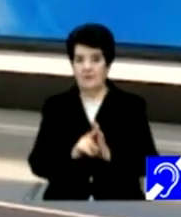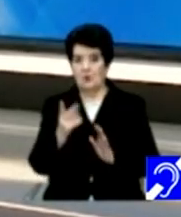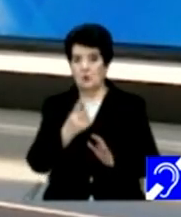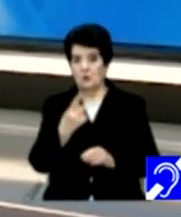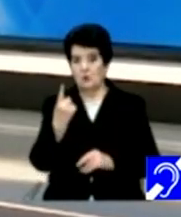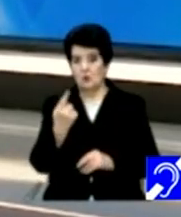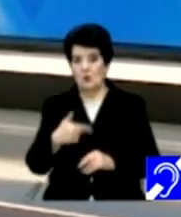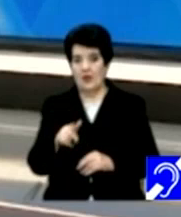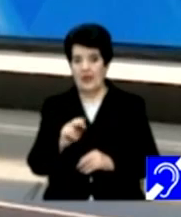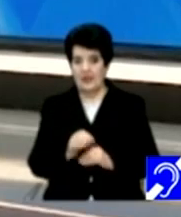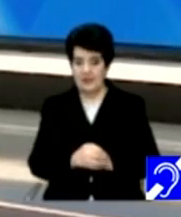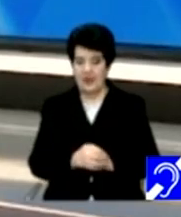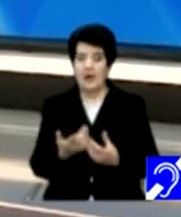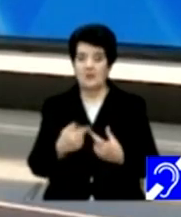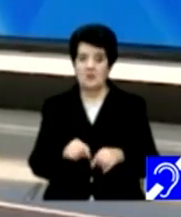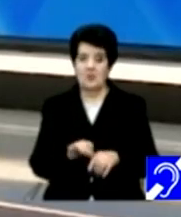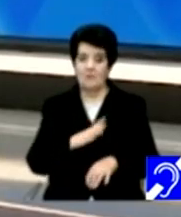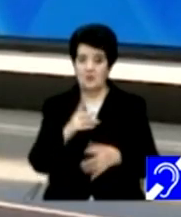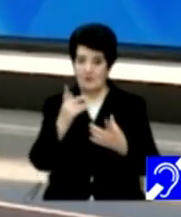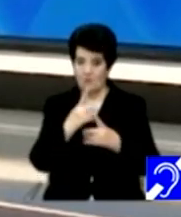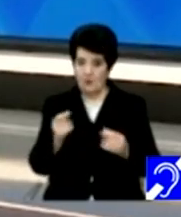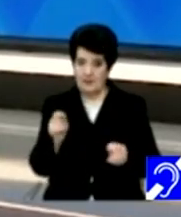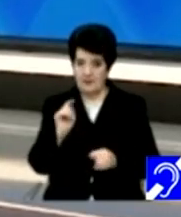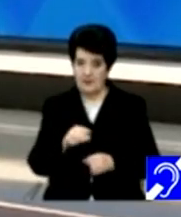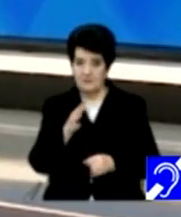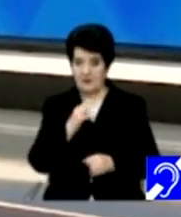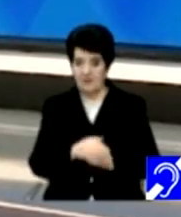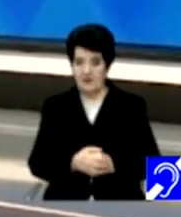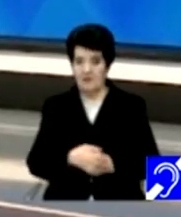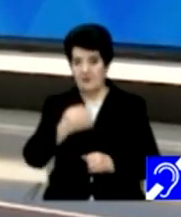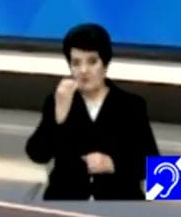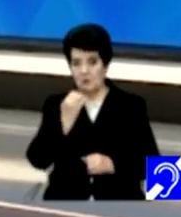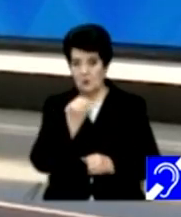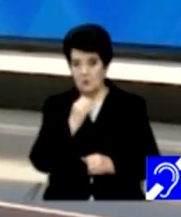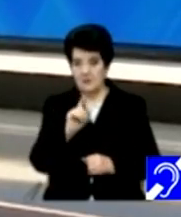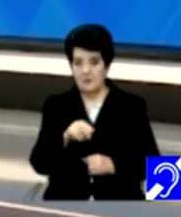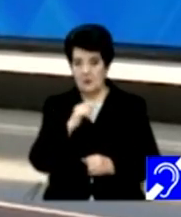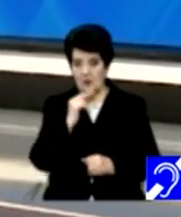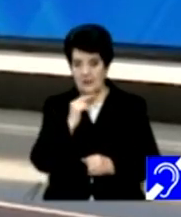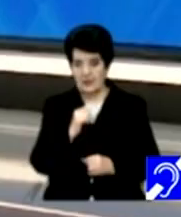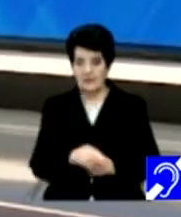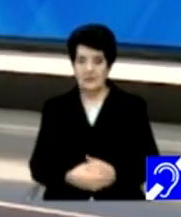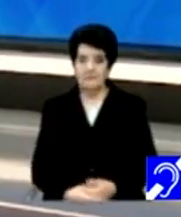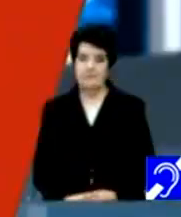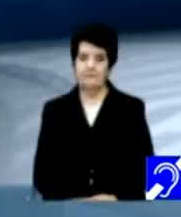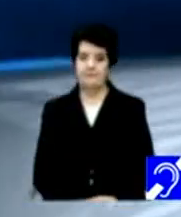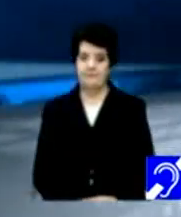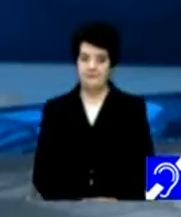21 de grade. Acestea au fost informațiile despre vreme. Sunt Florina Constantinescu și vă mulțumesc pentru atenție. Pe curând!